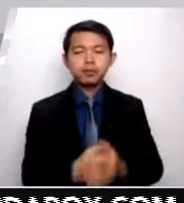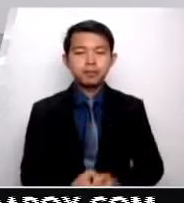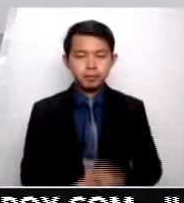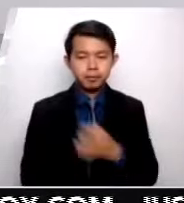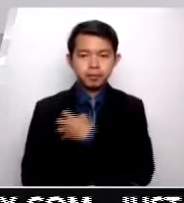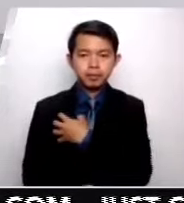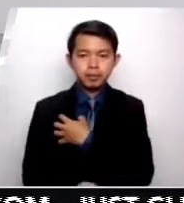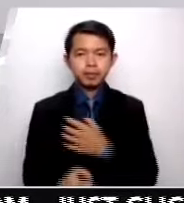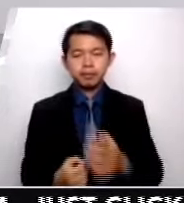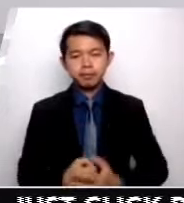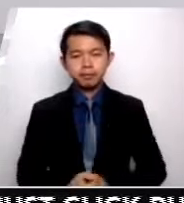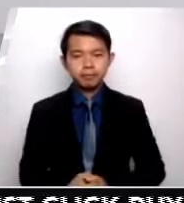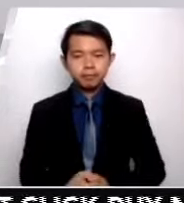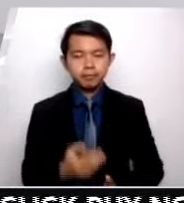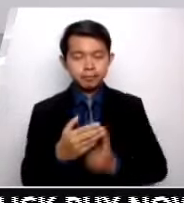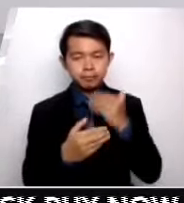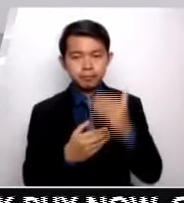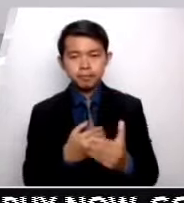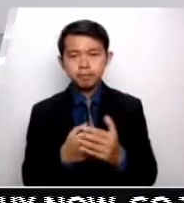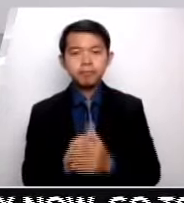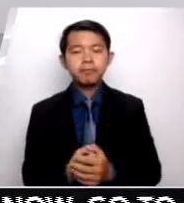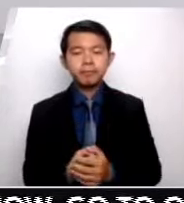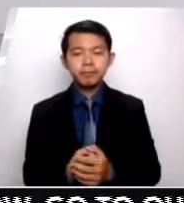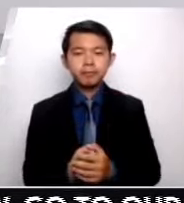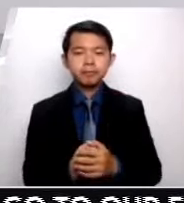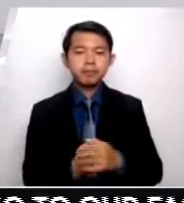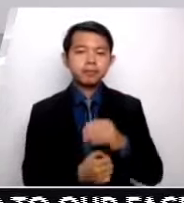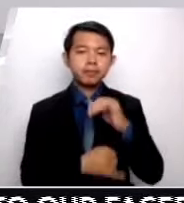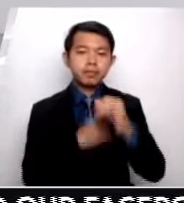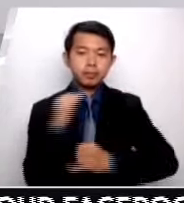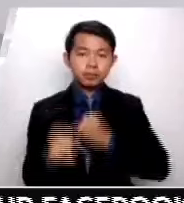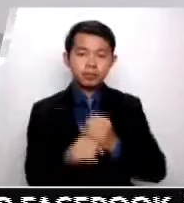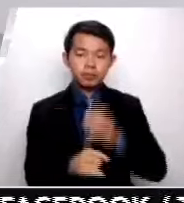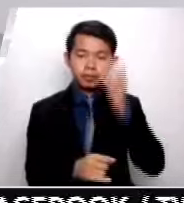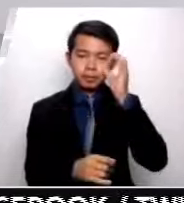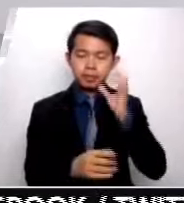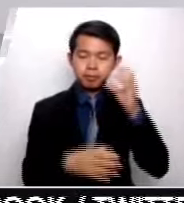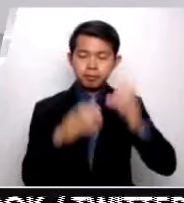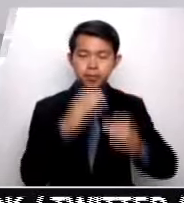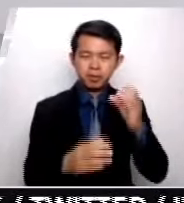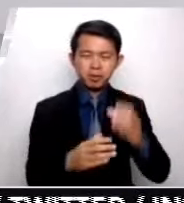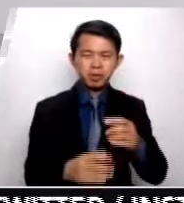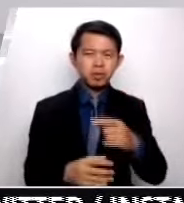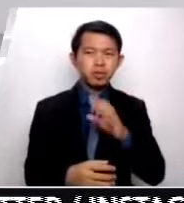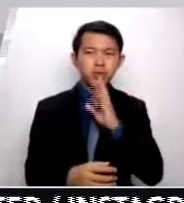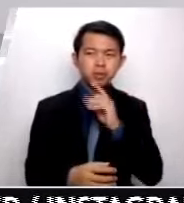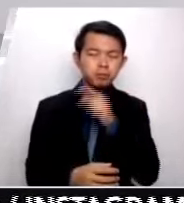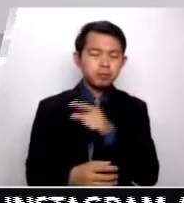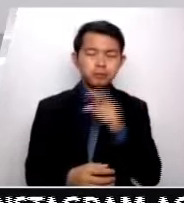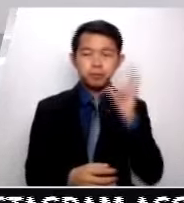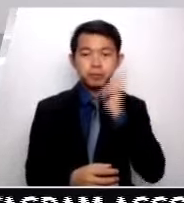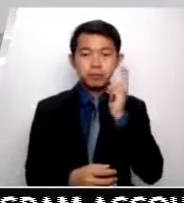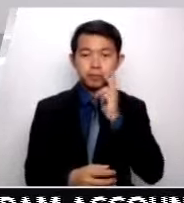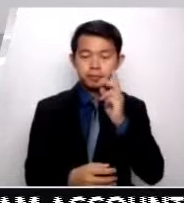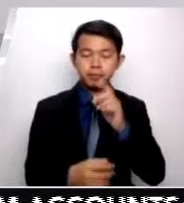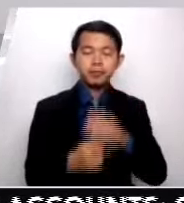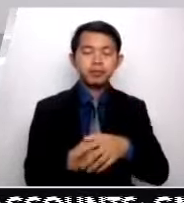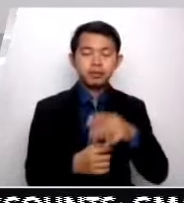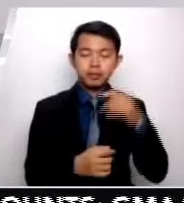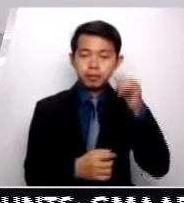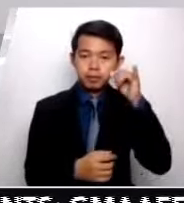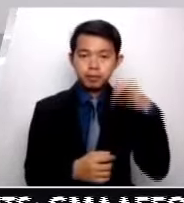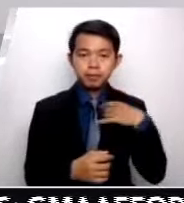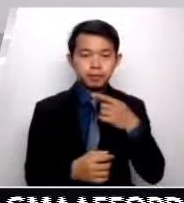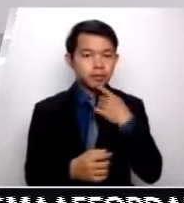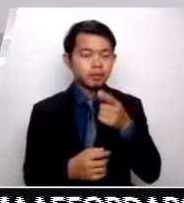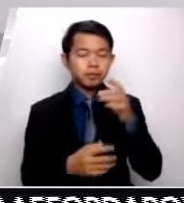pede gawing ebidensya sa international criminal court ang mga sinabi ni dating Pangulong Duterte sa senado kahapon ayon sa abogado ng m biktima ng